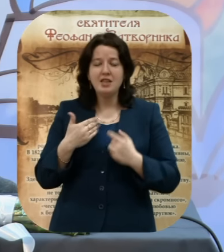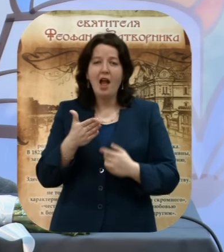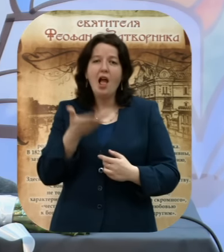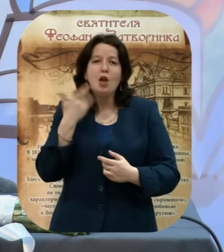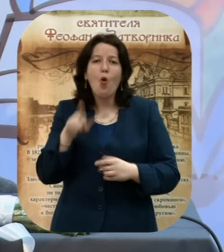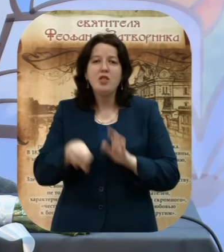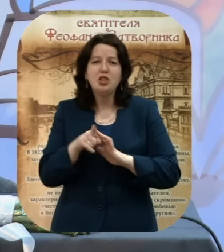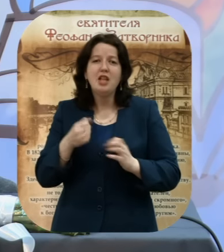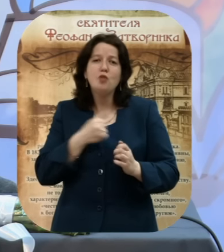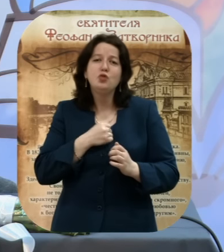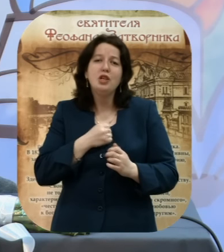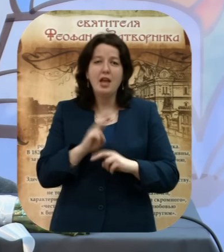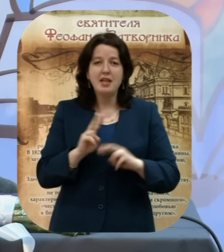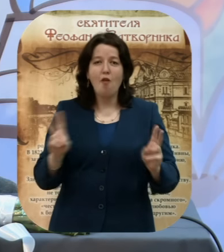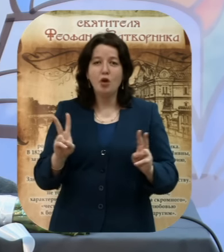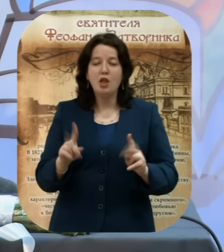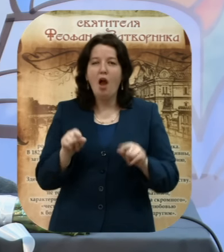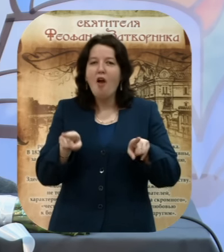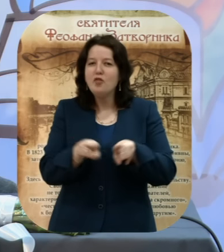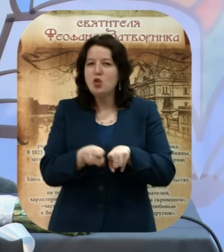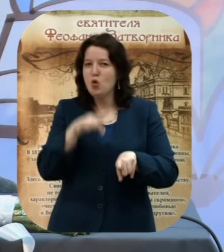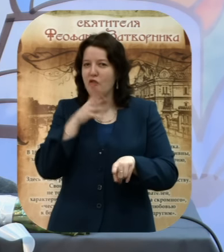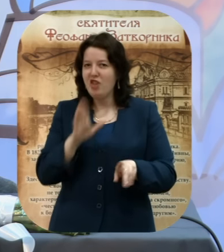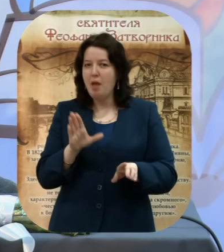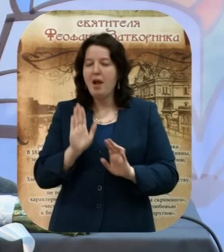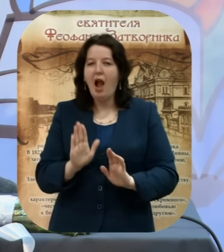в то же время, как только